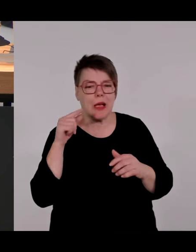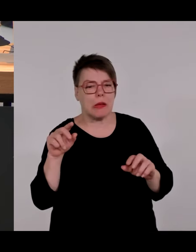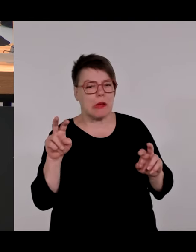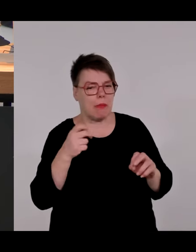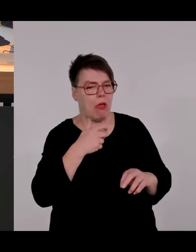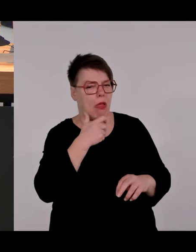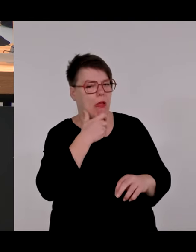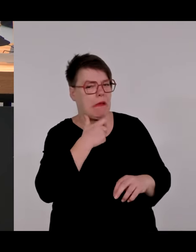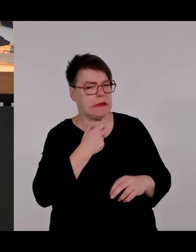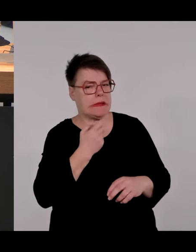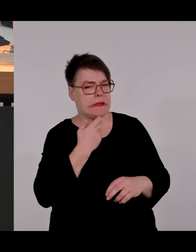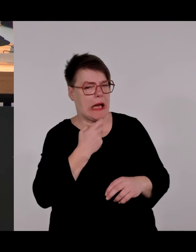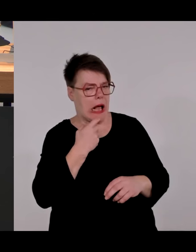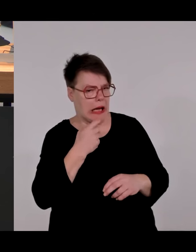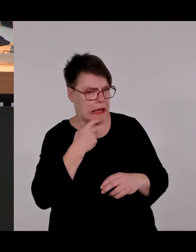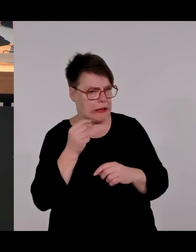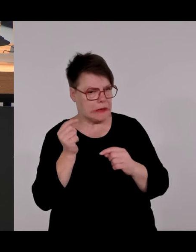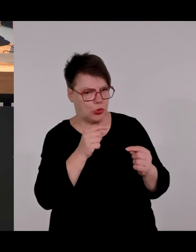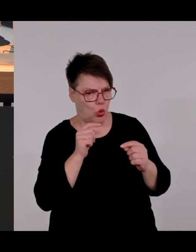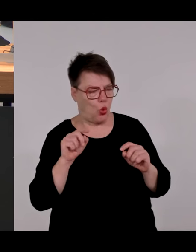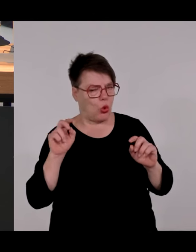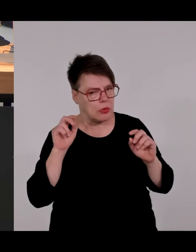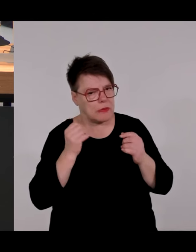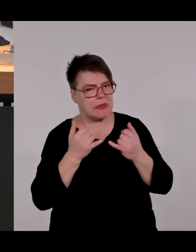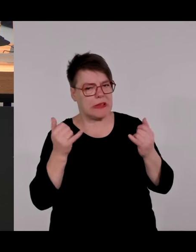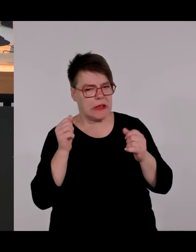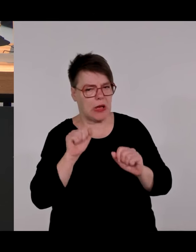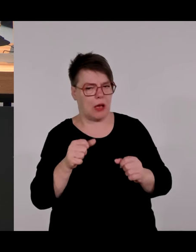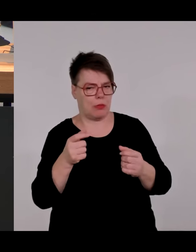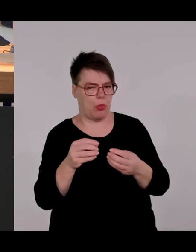das ist wirklich ein trauriger Tiefpunkt hier im Haus.